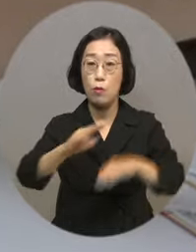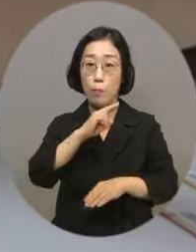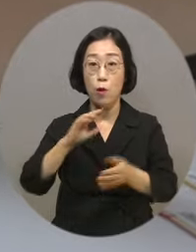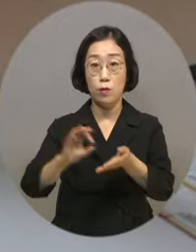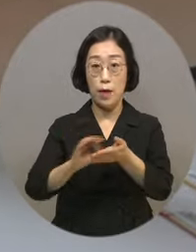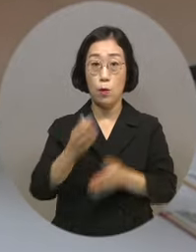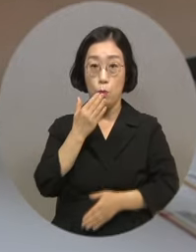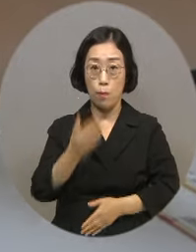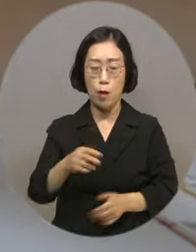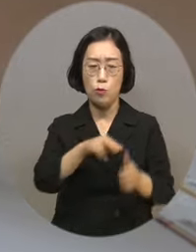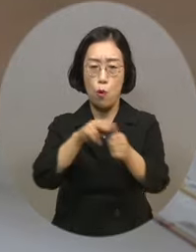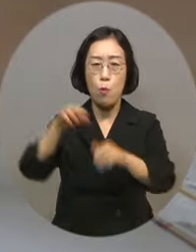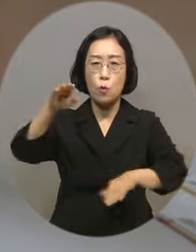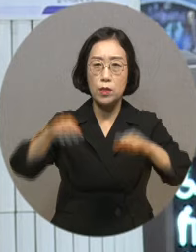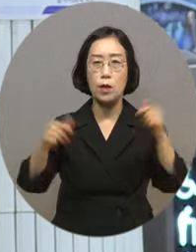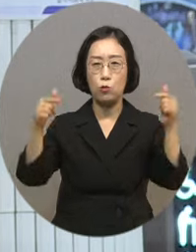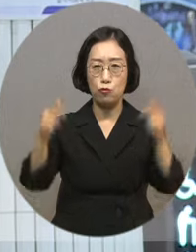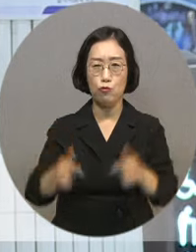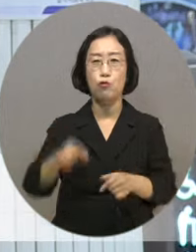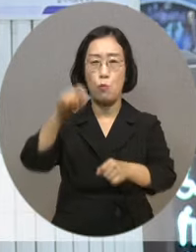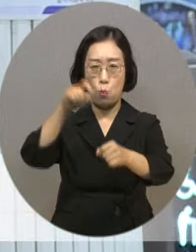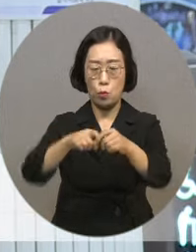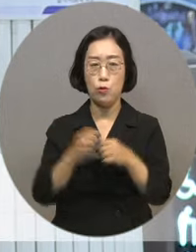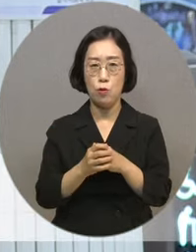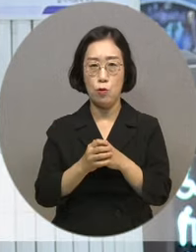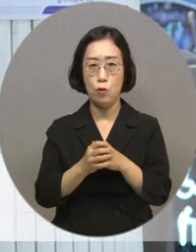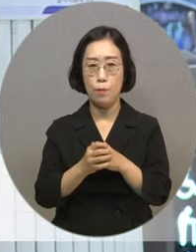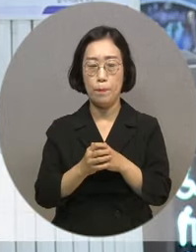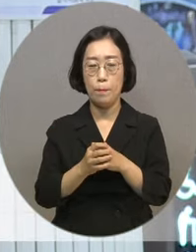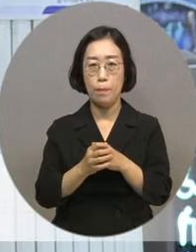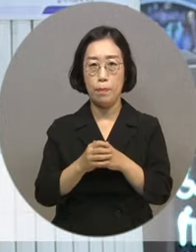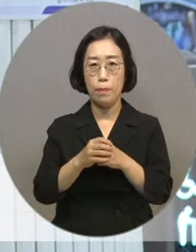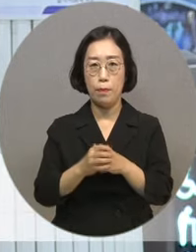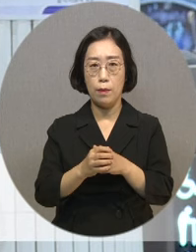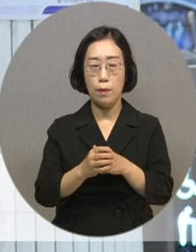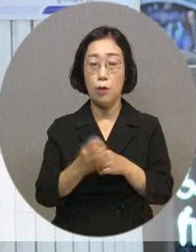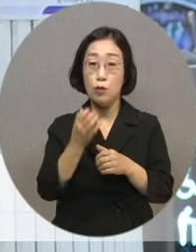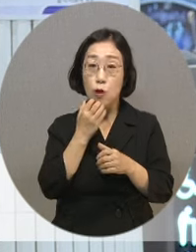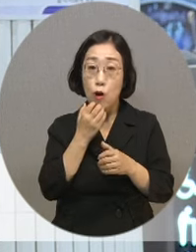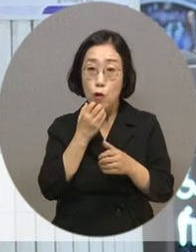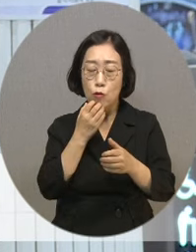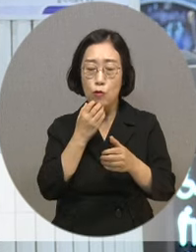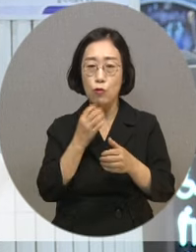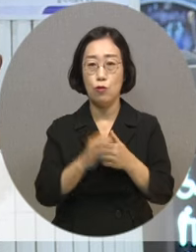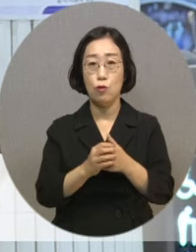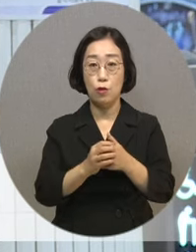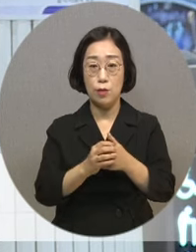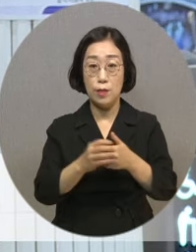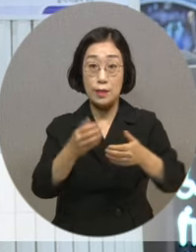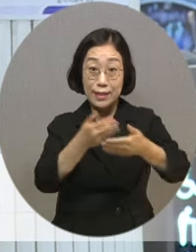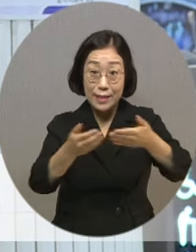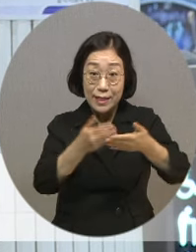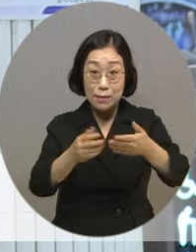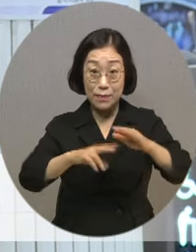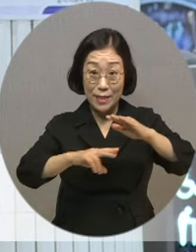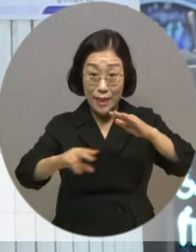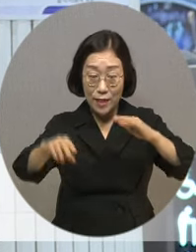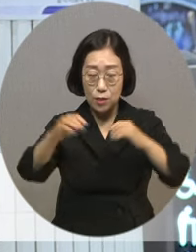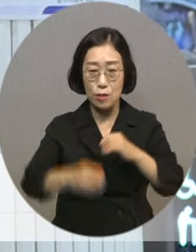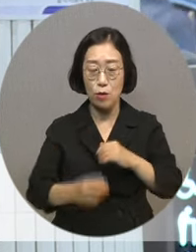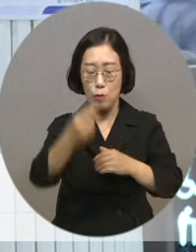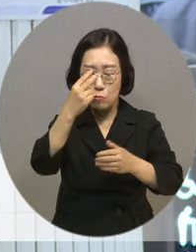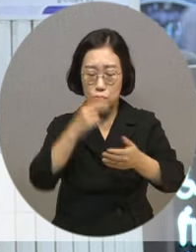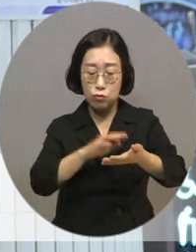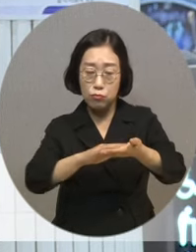정보 제공을 목적으로 합니다 서울 노선도를 이제 손끝으로 느끼면서 점차도 표기가